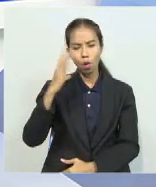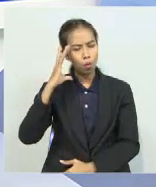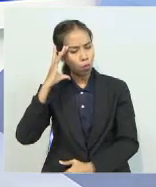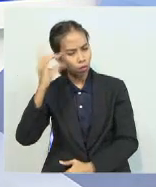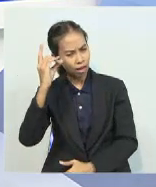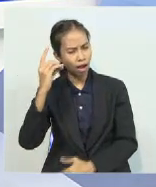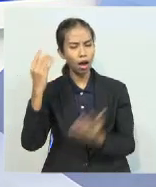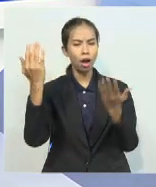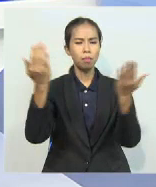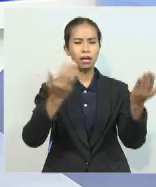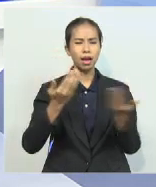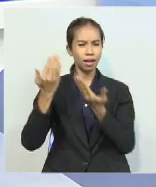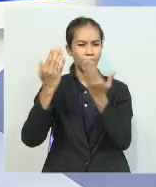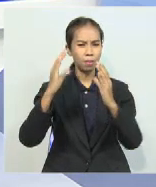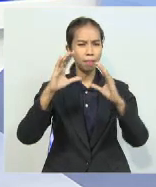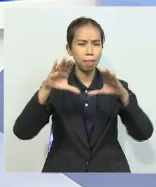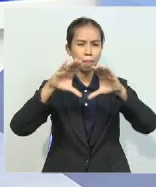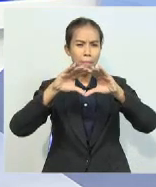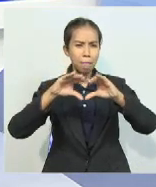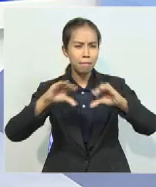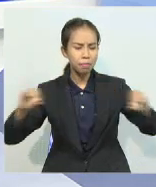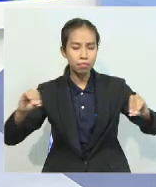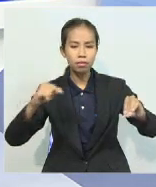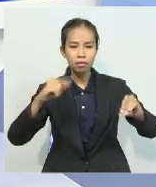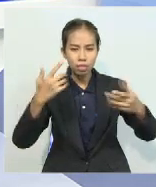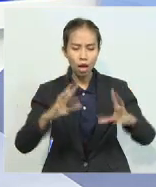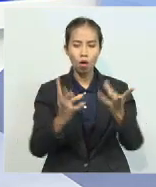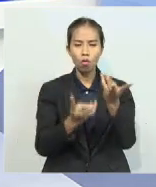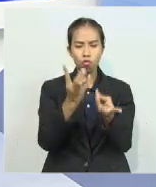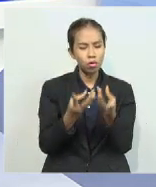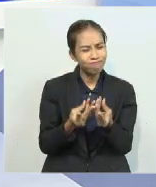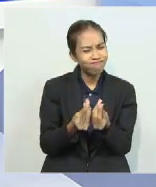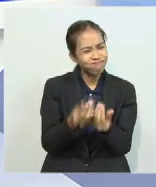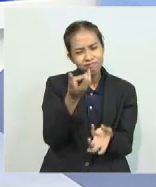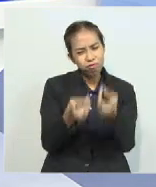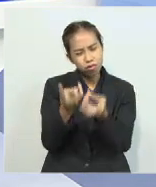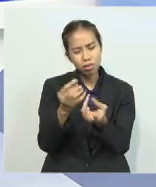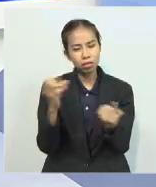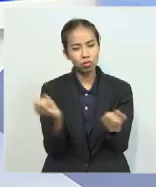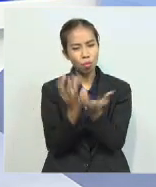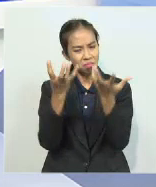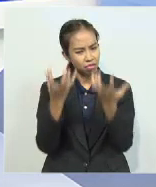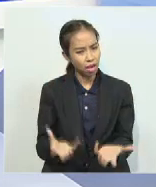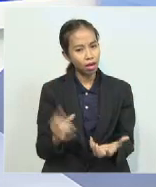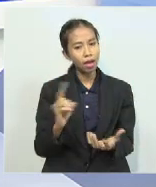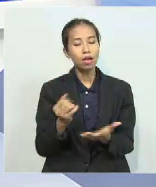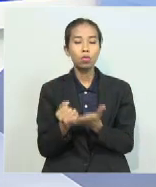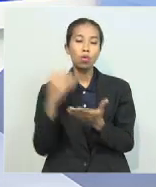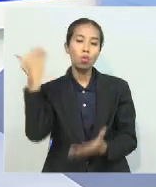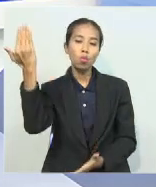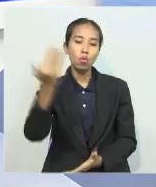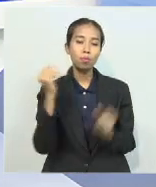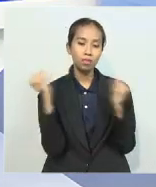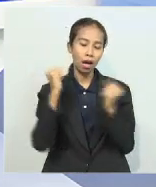ยอากาศจะปิดแล้วจะทำให้ฝุ่นละอองมันยิ่งวิกฤตเข้าไปใหญ่หรือว่าลมหนาวที่แผ่เข้ามาเนี่ยจะช่วยคลี่คลายวิกฤตใน